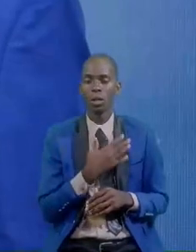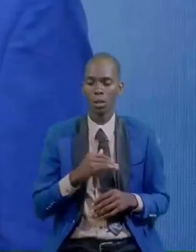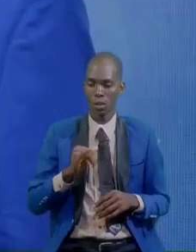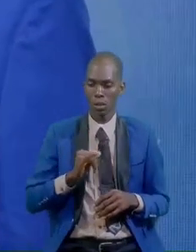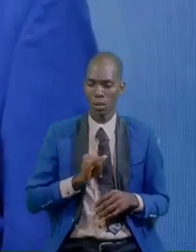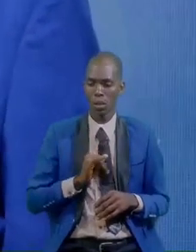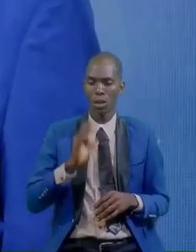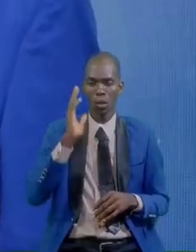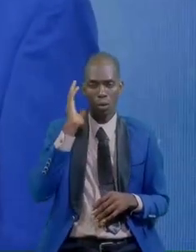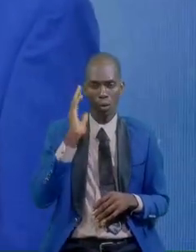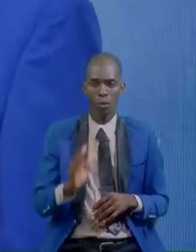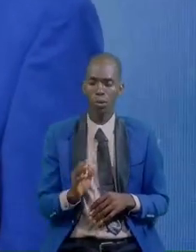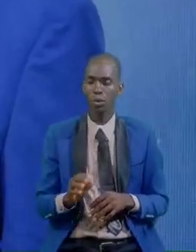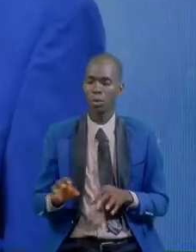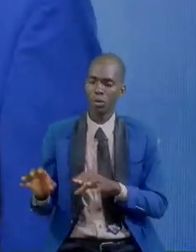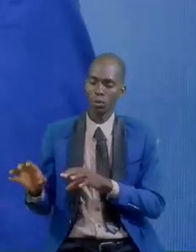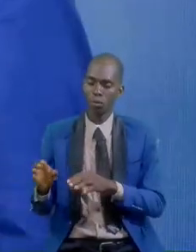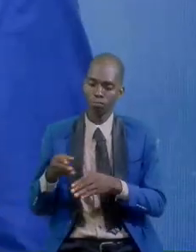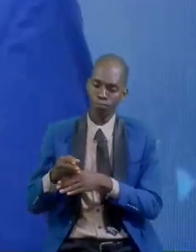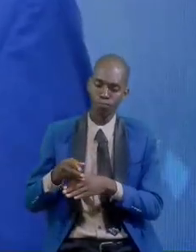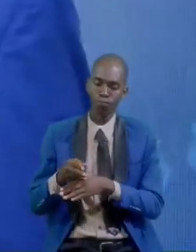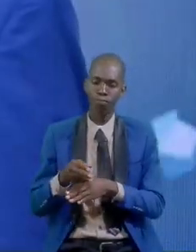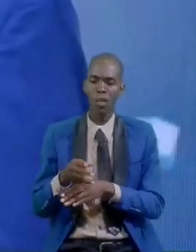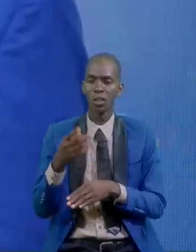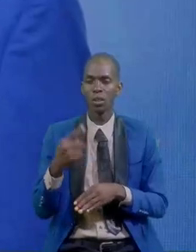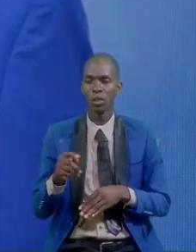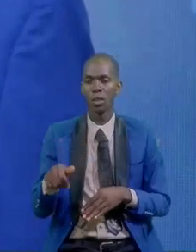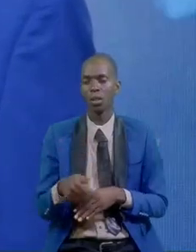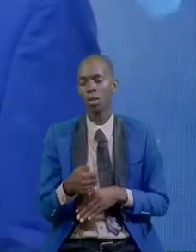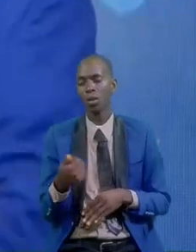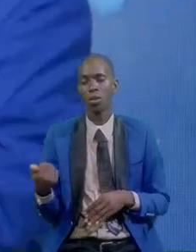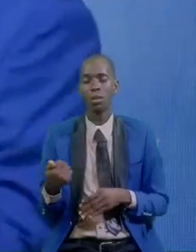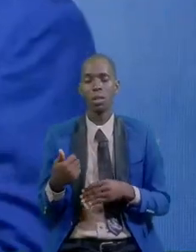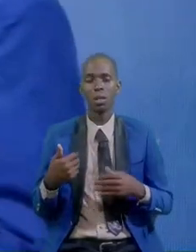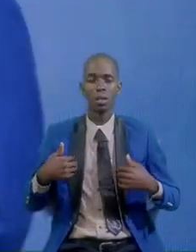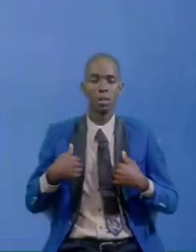bois, sans y mettre le feu.